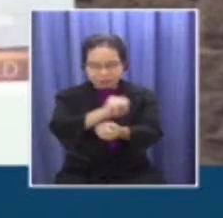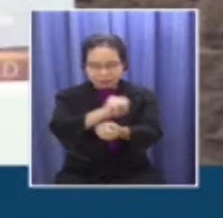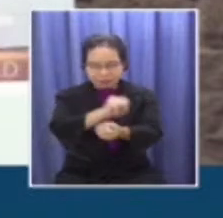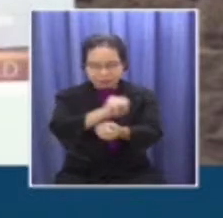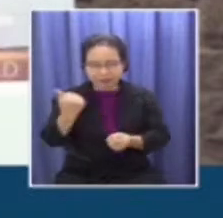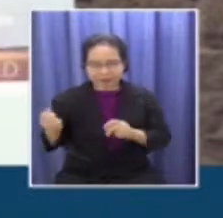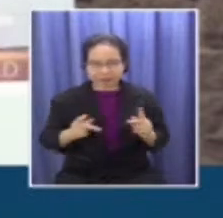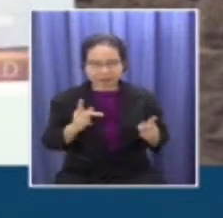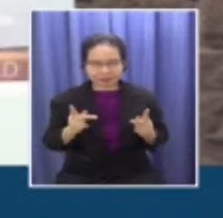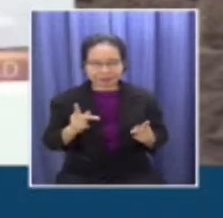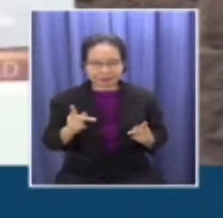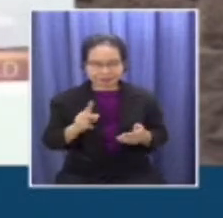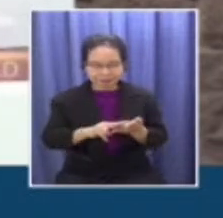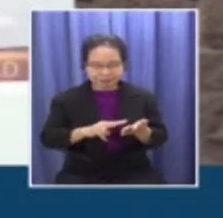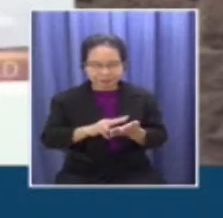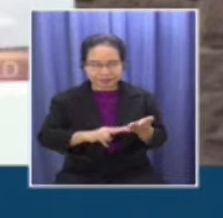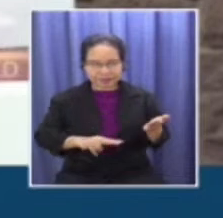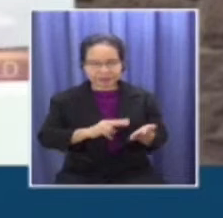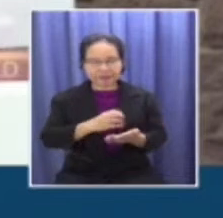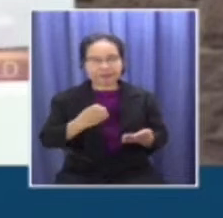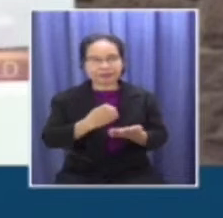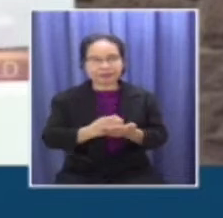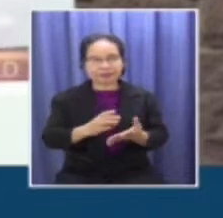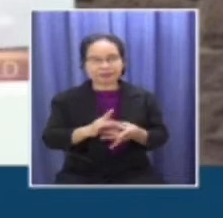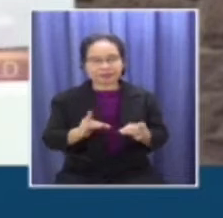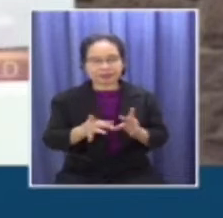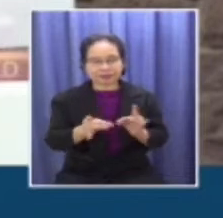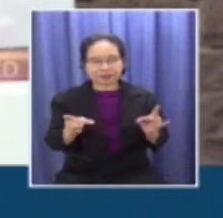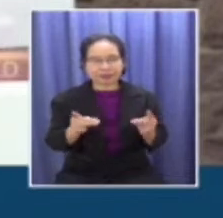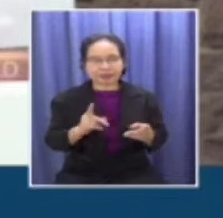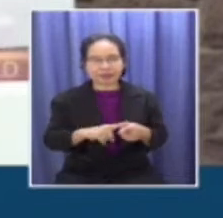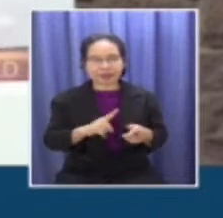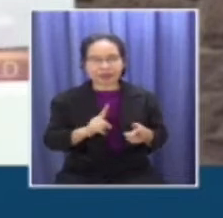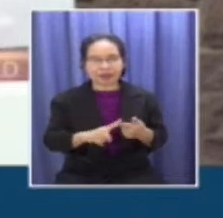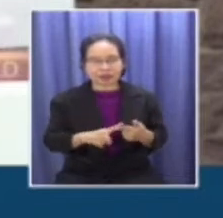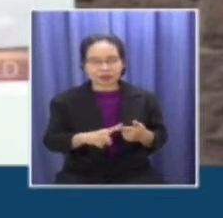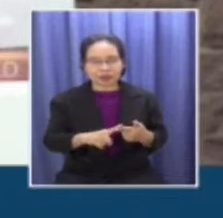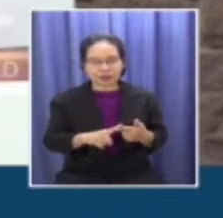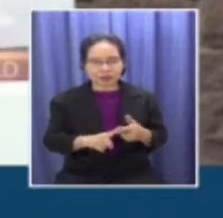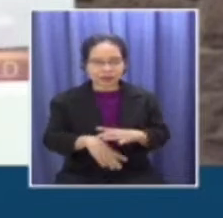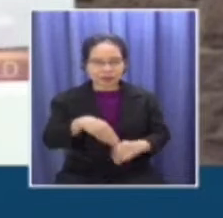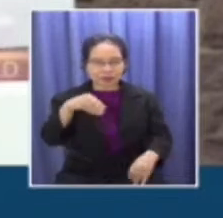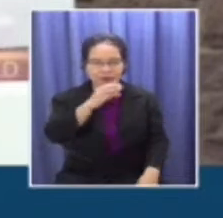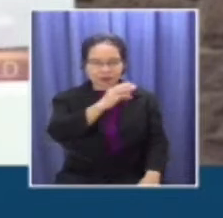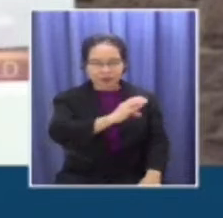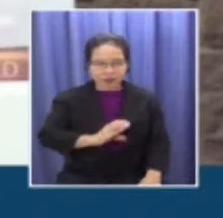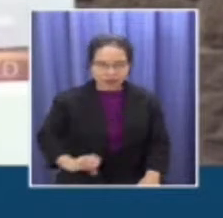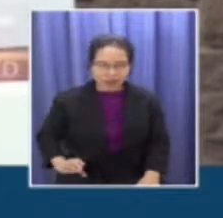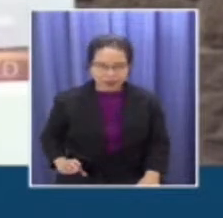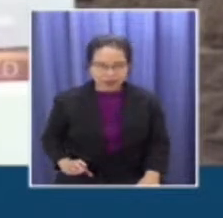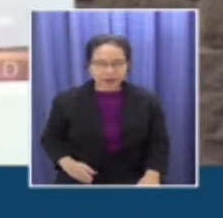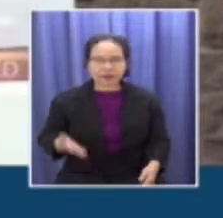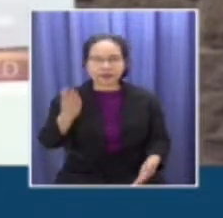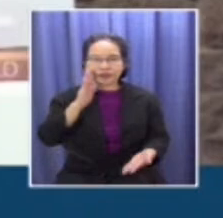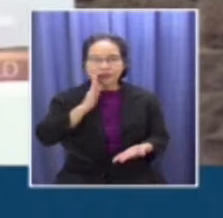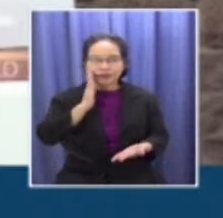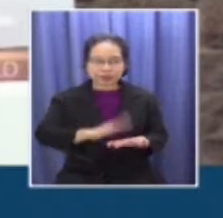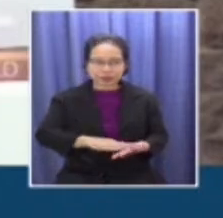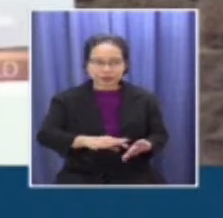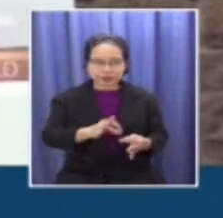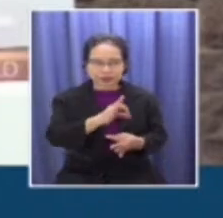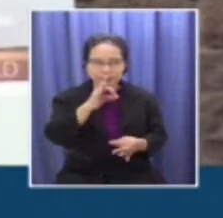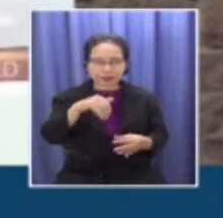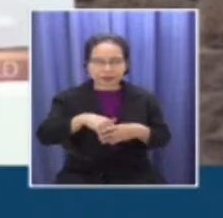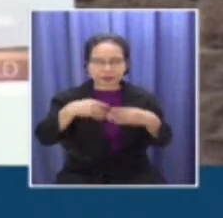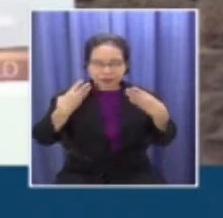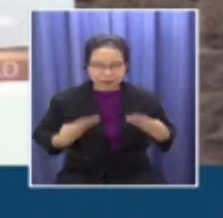na ne ho adene na yɛde nkɔnsɔnkɔnsɔn gu ne mpo a wɔtumi ɛtetem obiara